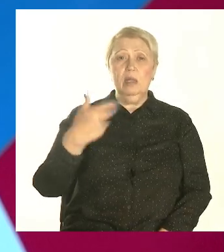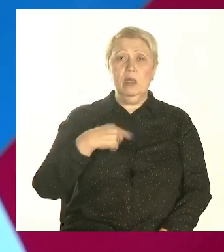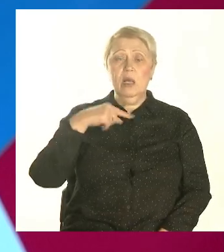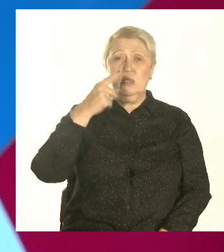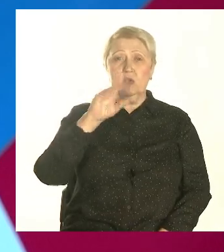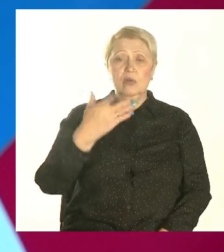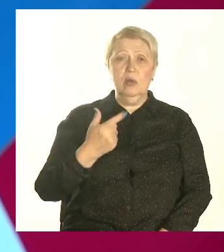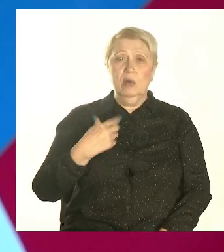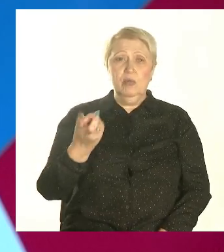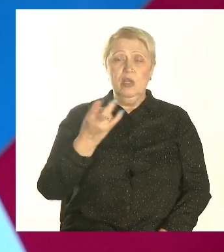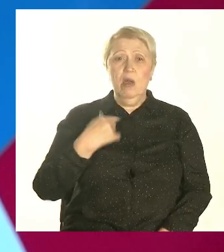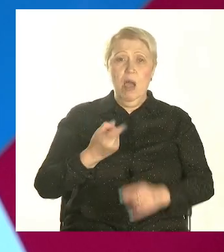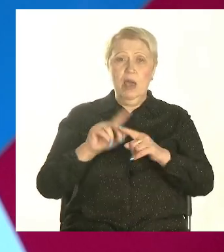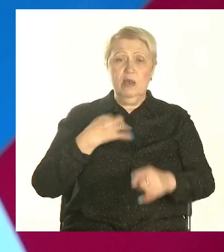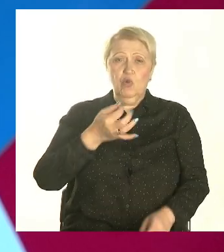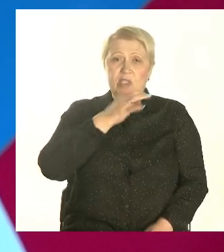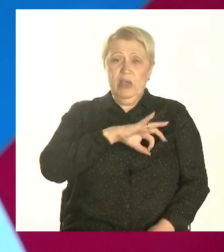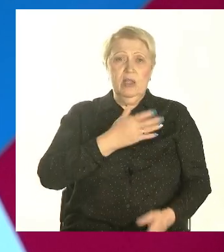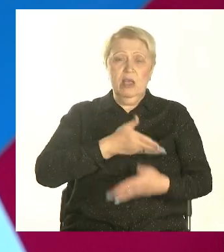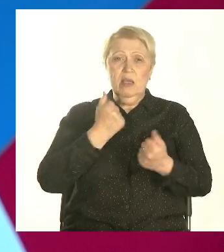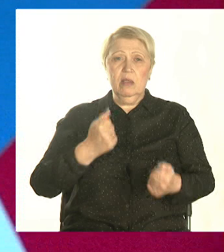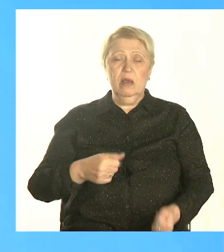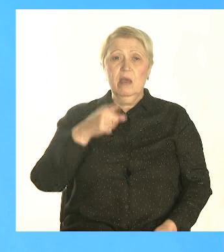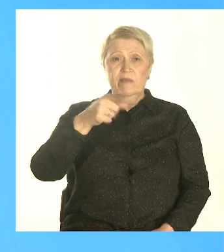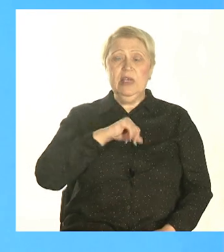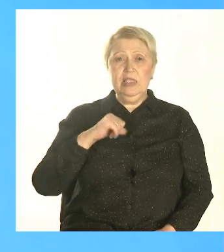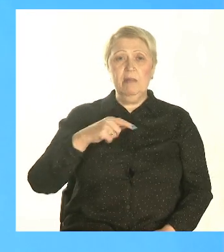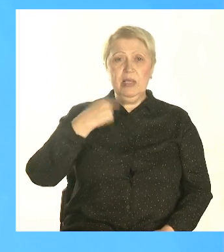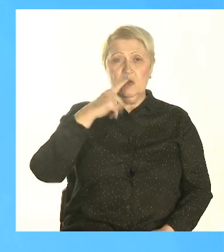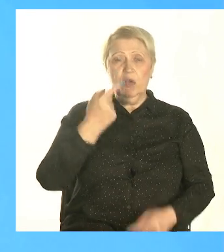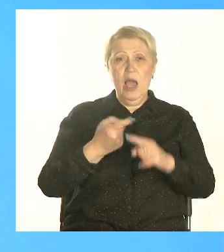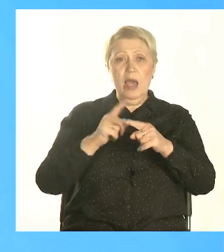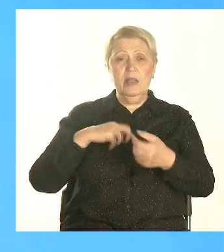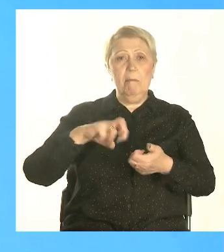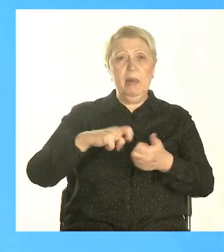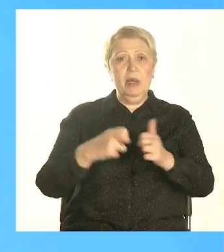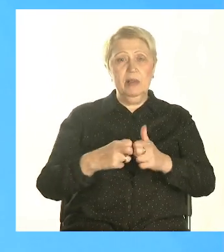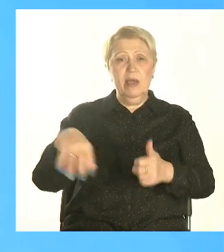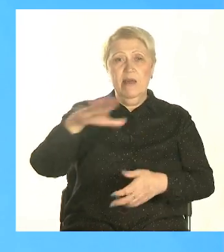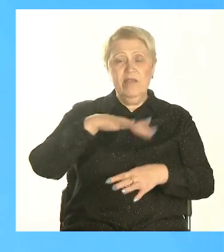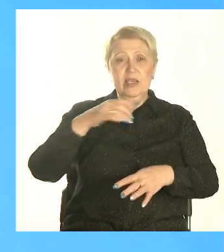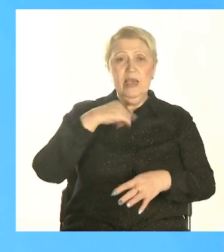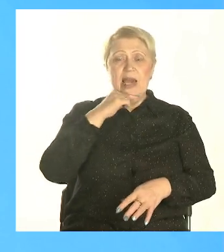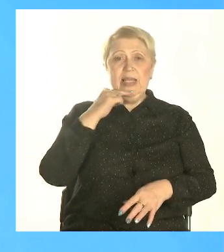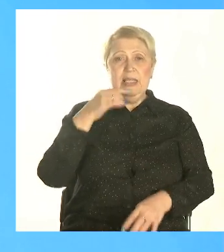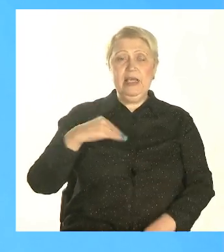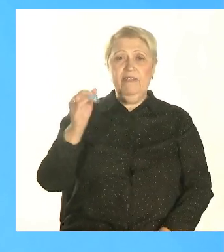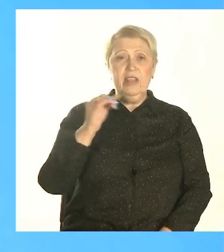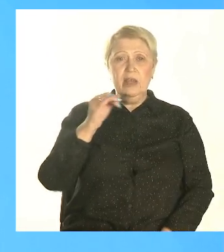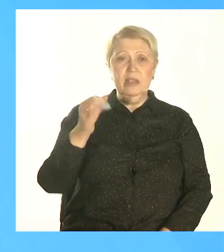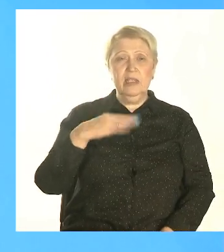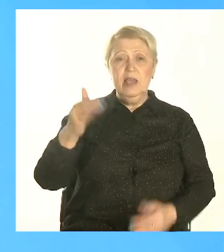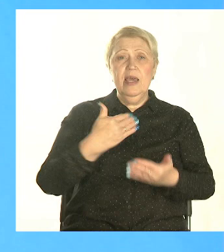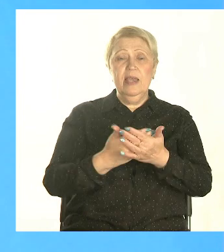мне как бы не надо. Ну, вы же сами уже сказали, да, что это проблема всей Российской Федерации, да. И тех региональных операторов, которые